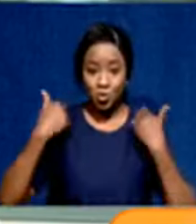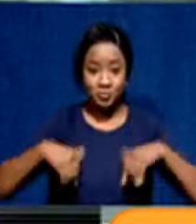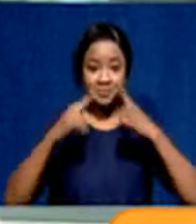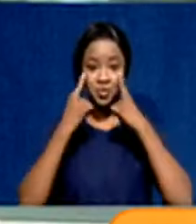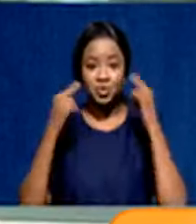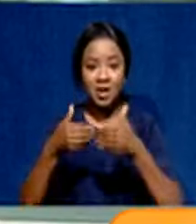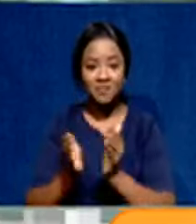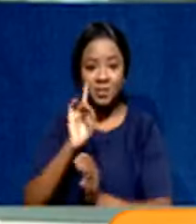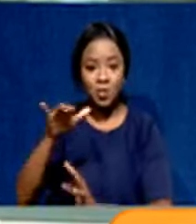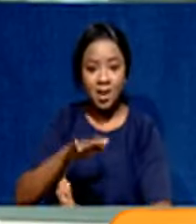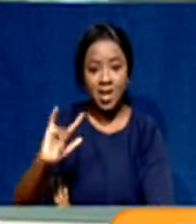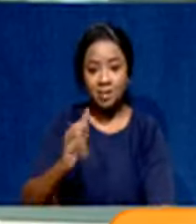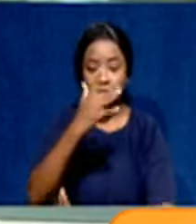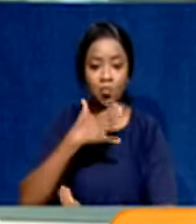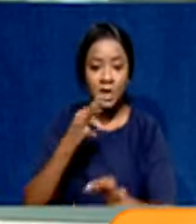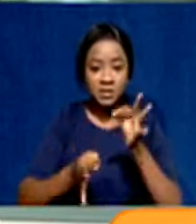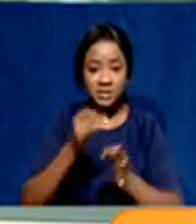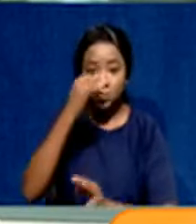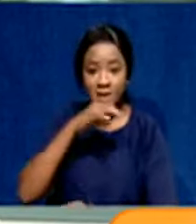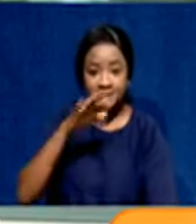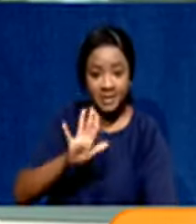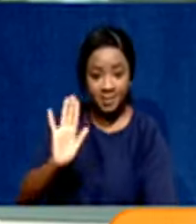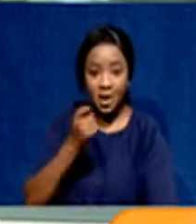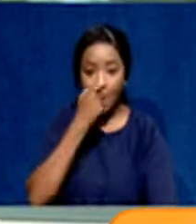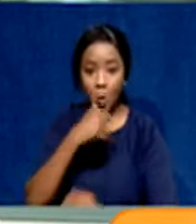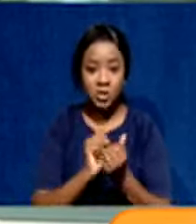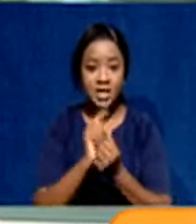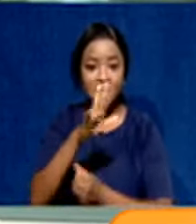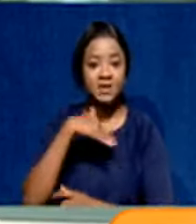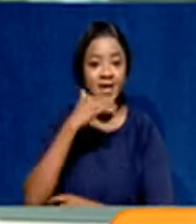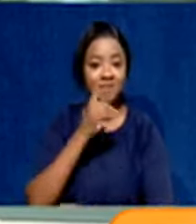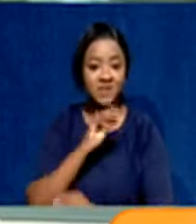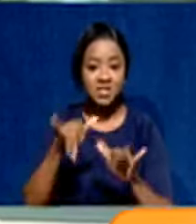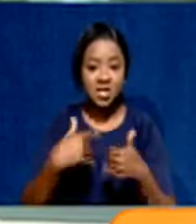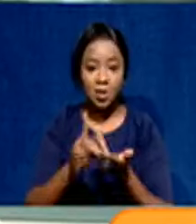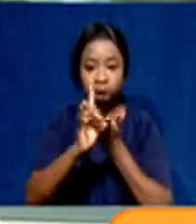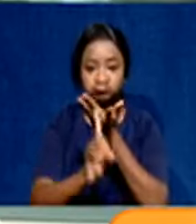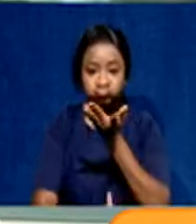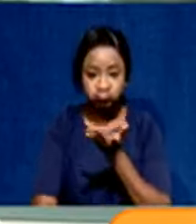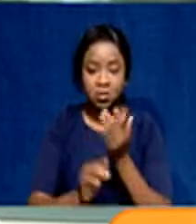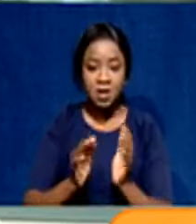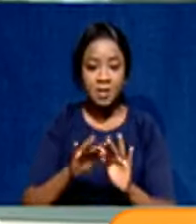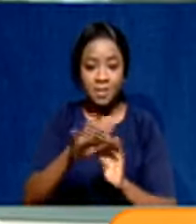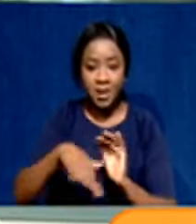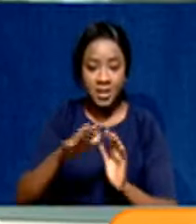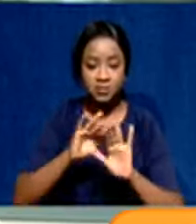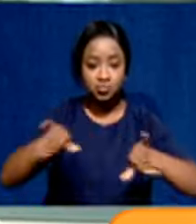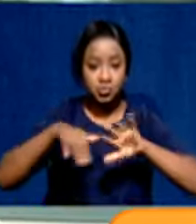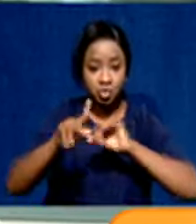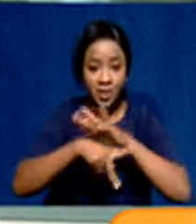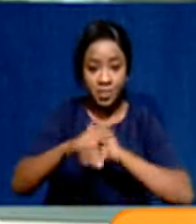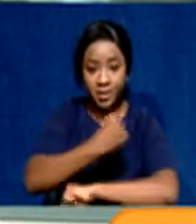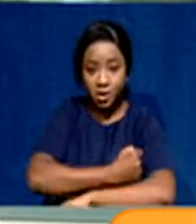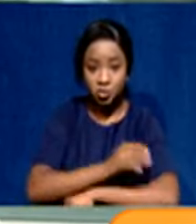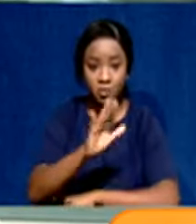familia moja eneo laili in lilia haki baada ya mwana wao mwenye umri wa miaka 11 kufi ndani ya kimb cha kuoga katika